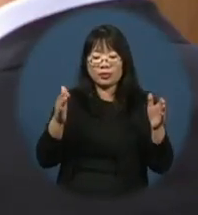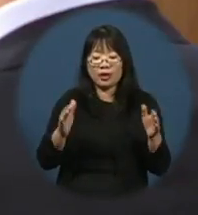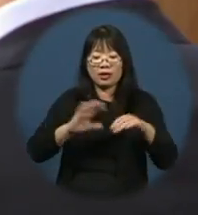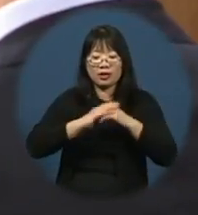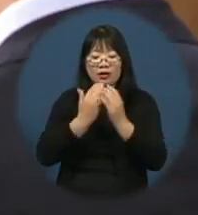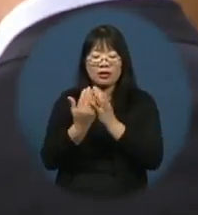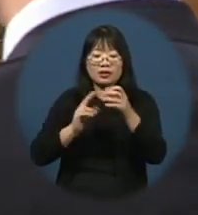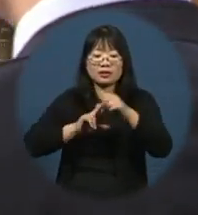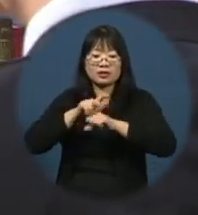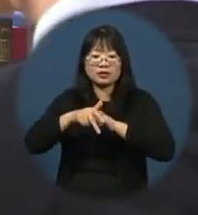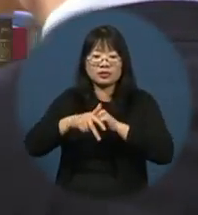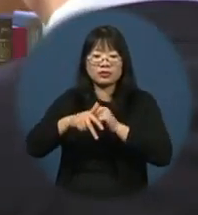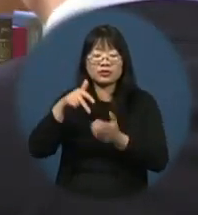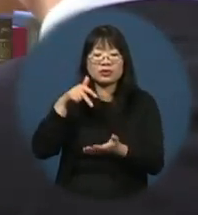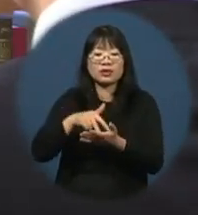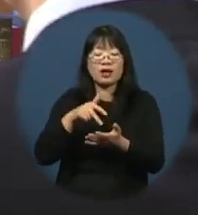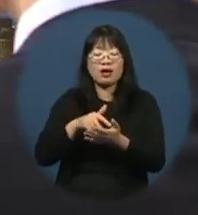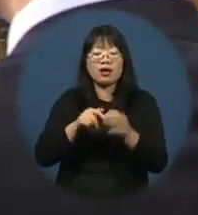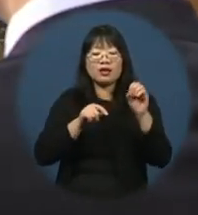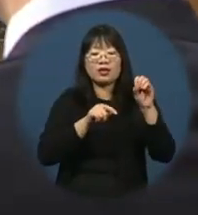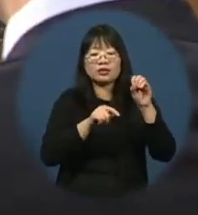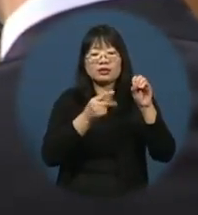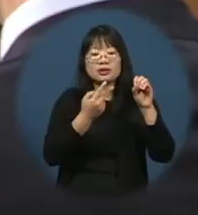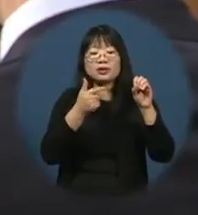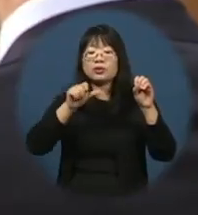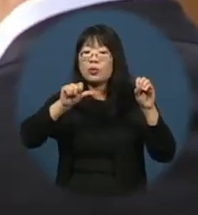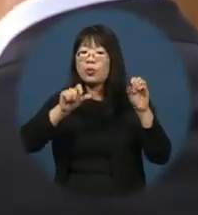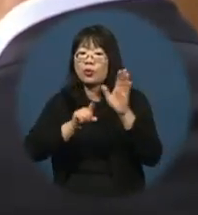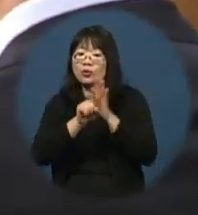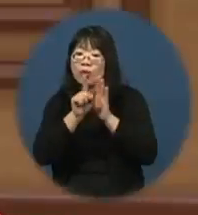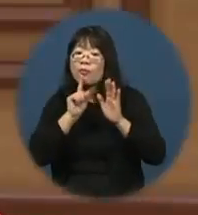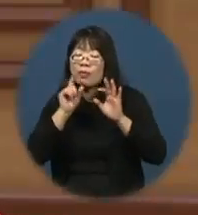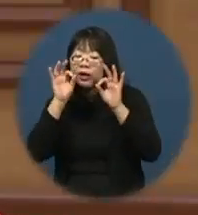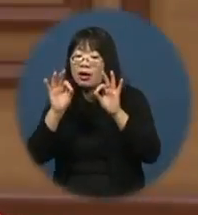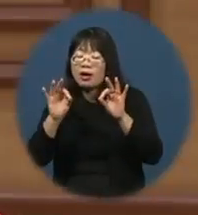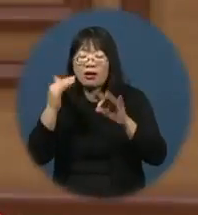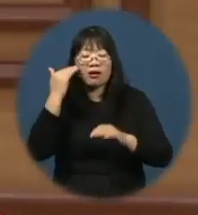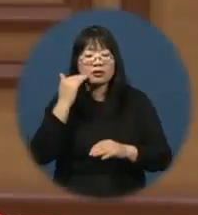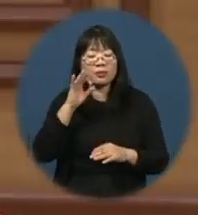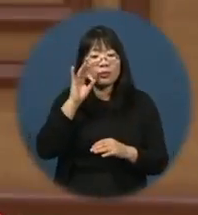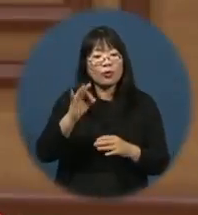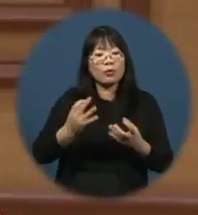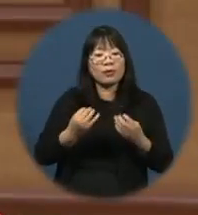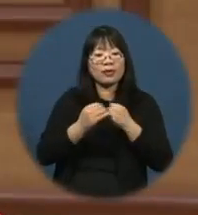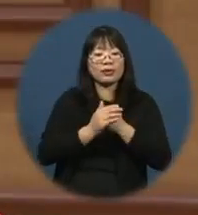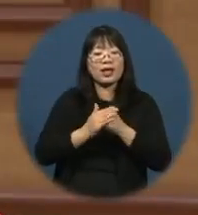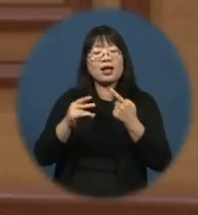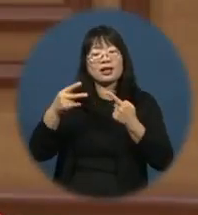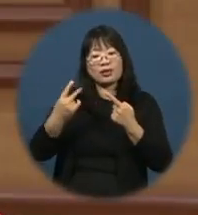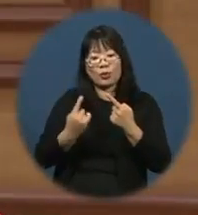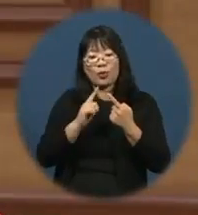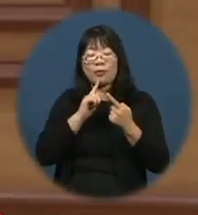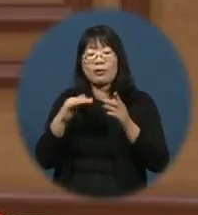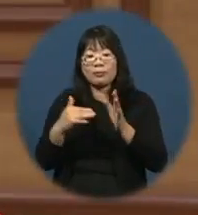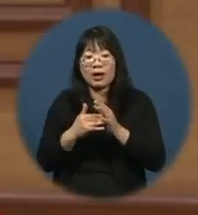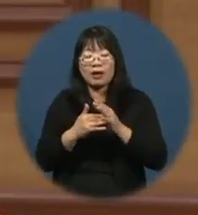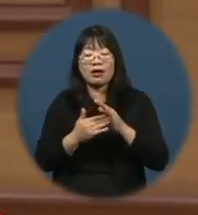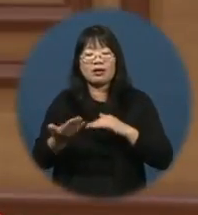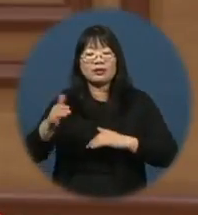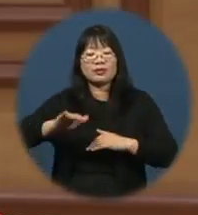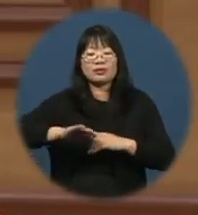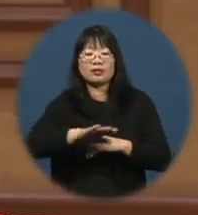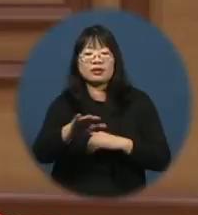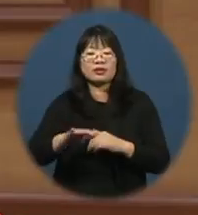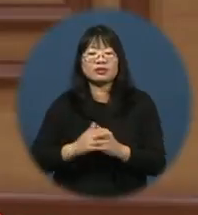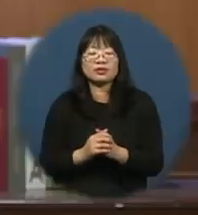전 지구적으로 0.75도라고 하셨어요. 예. 우리나라는 조금 많아서 1도라고 하셨어요. 그런데 뭐